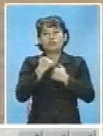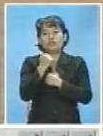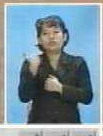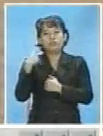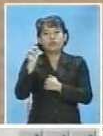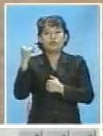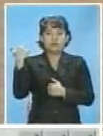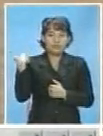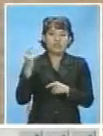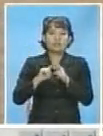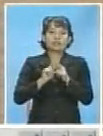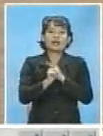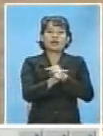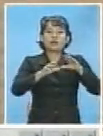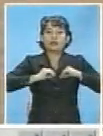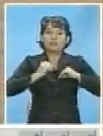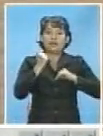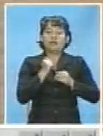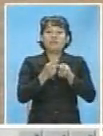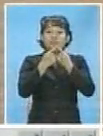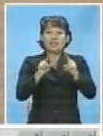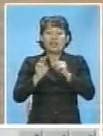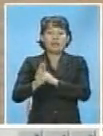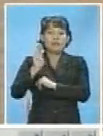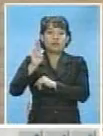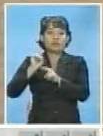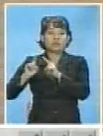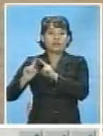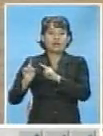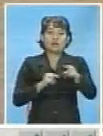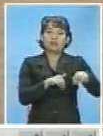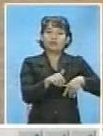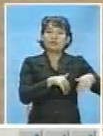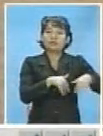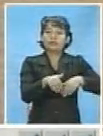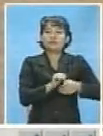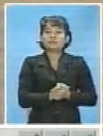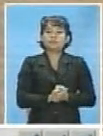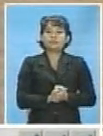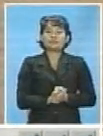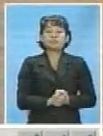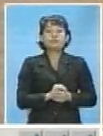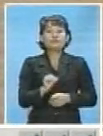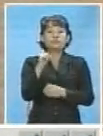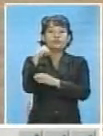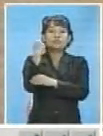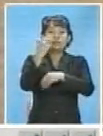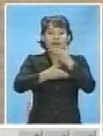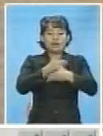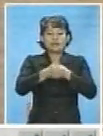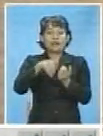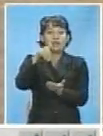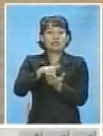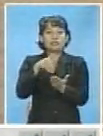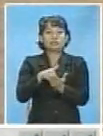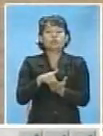มีหลายหน่วยงานท่านประธานคะโดยเฉพาะภาคเอกชนและภาคประชาชนตั้งแต่สภาหอการค้าแห่งประเทศไทยศูนย์คุณธร